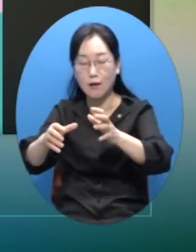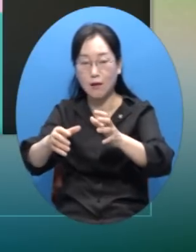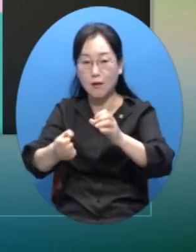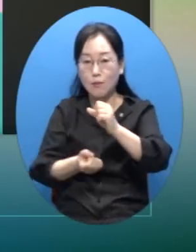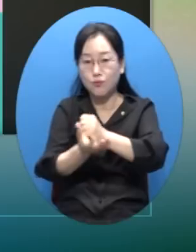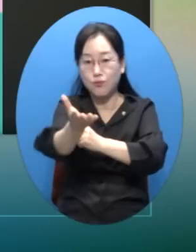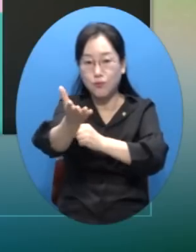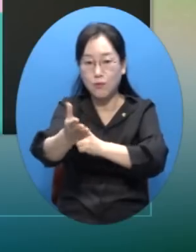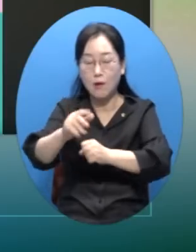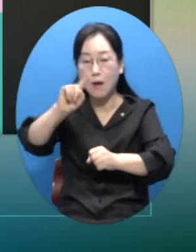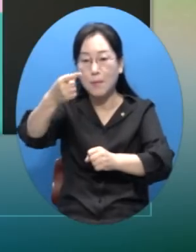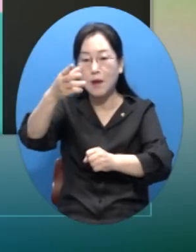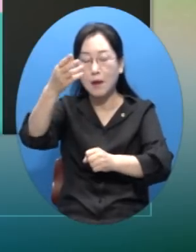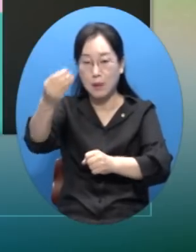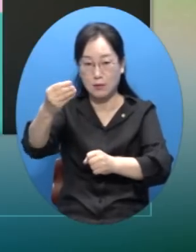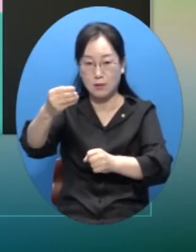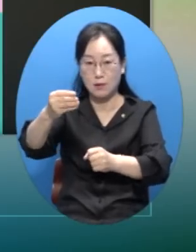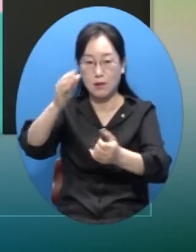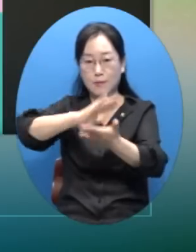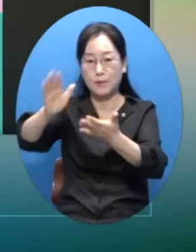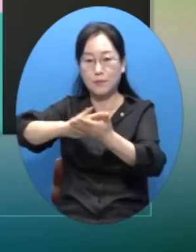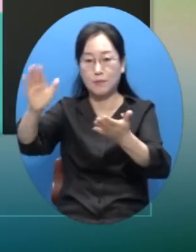나갔습니다.